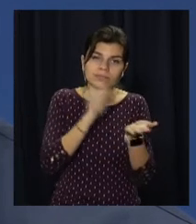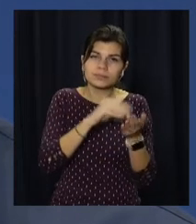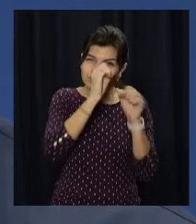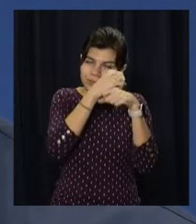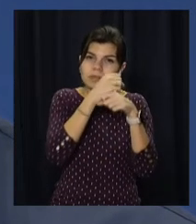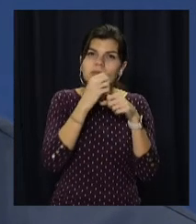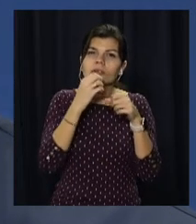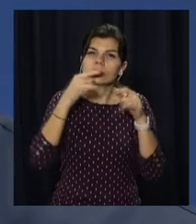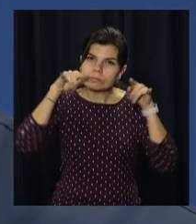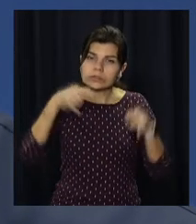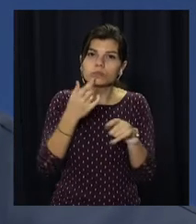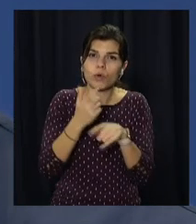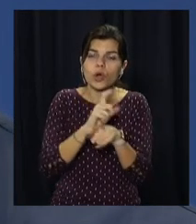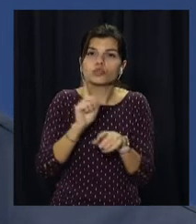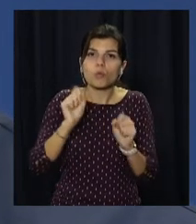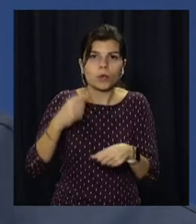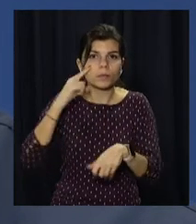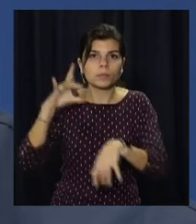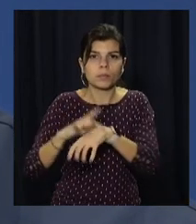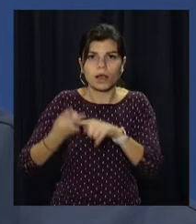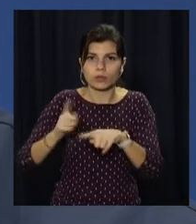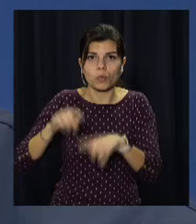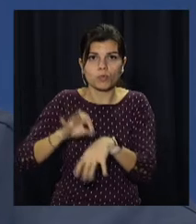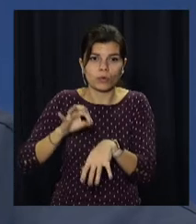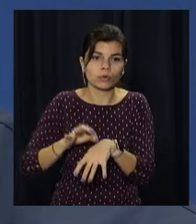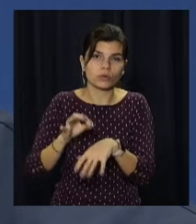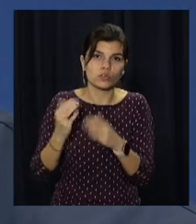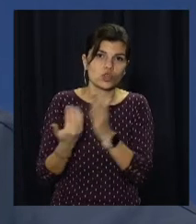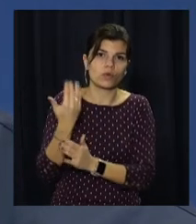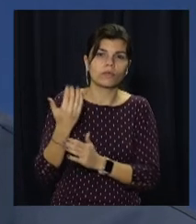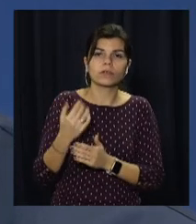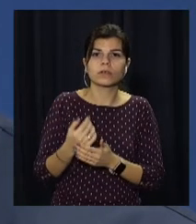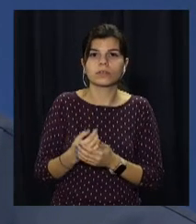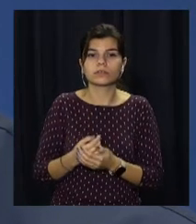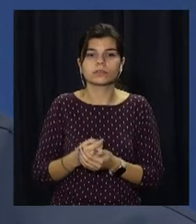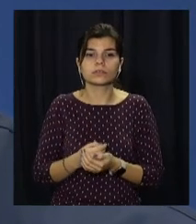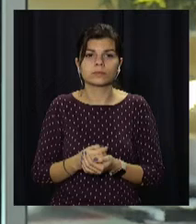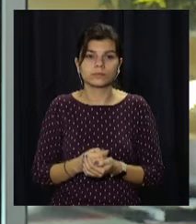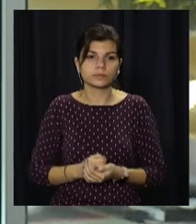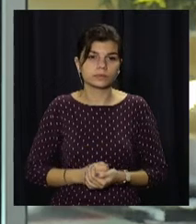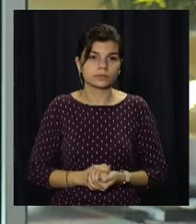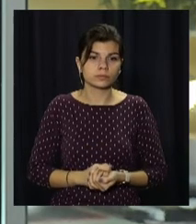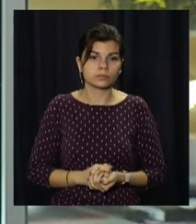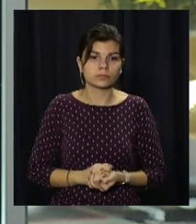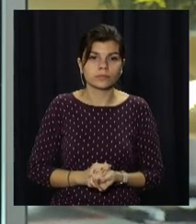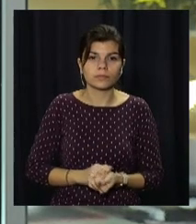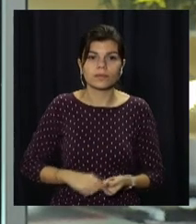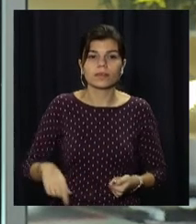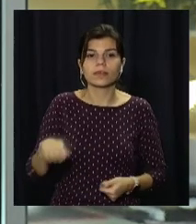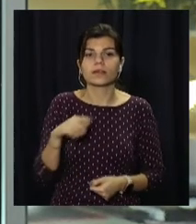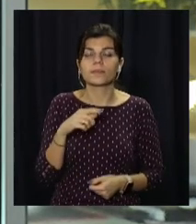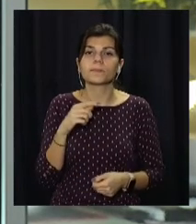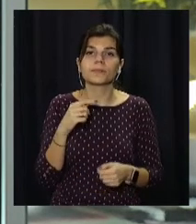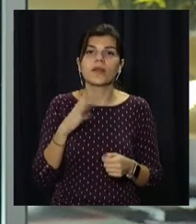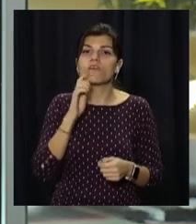цю хворобу по геному, по його різним ділянкам. Бустерна доза